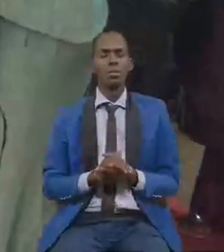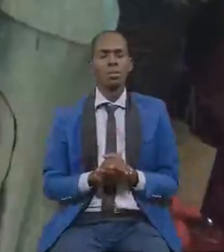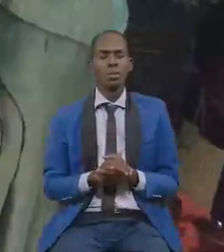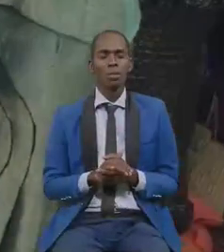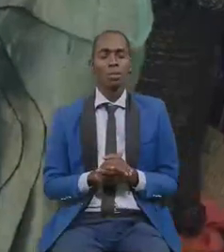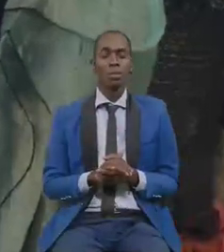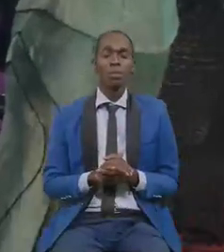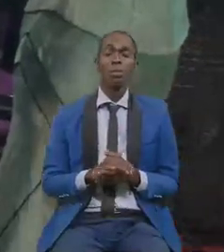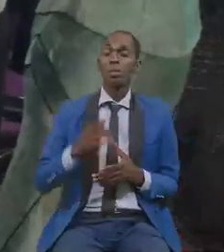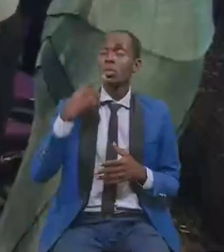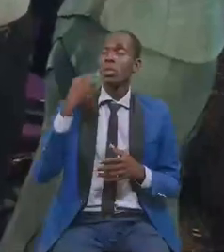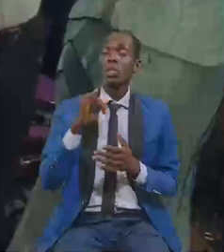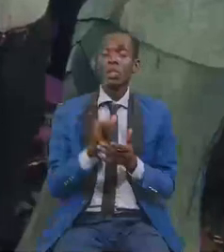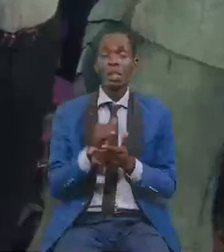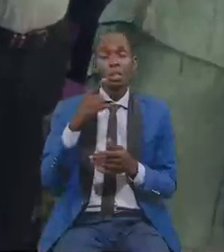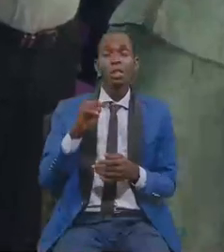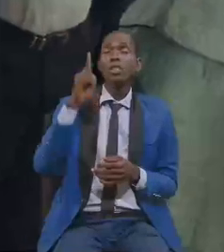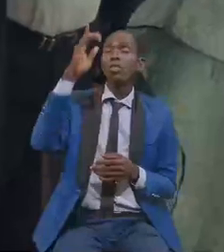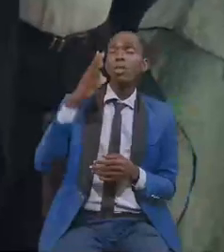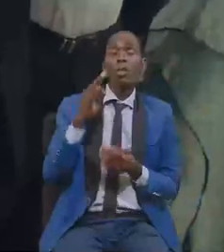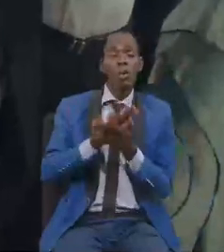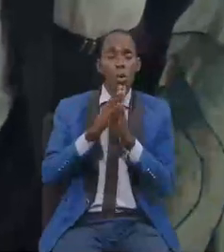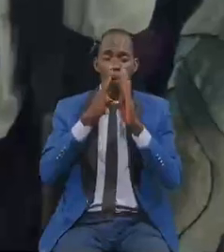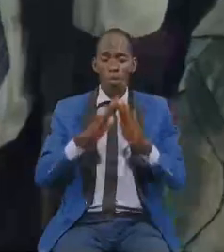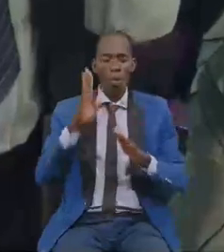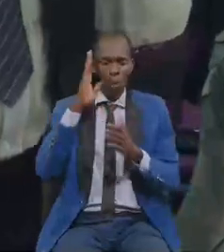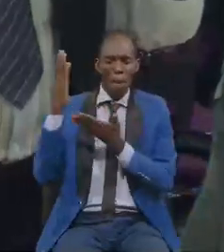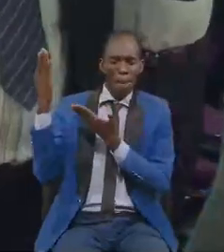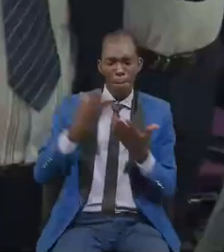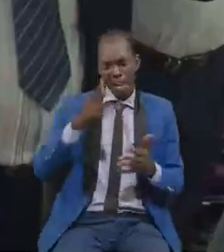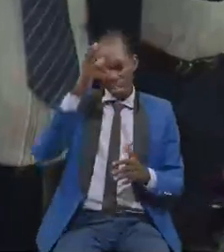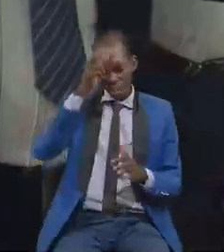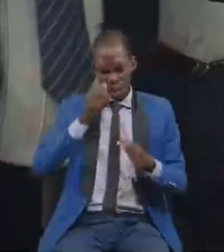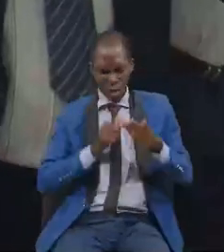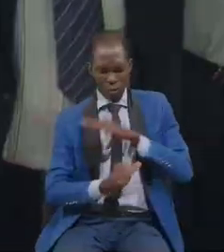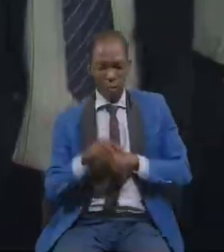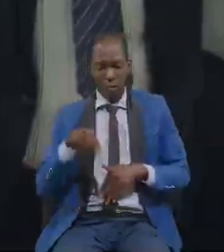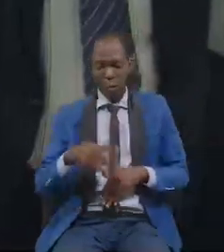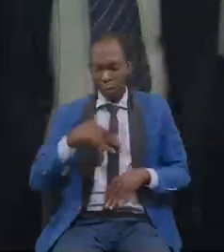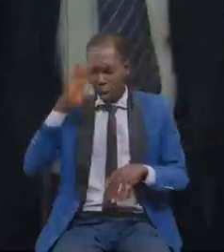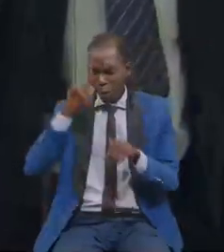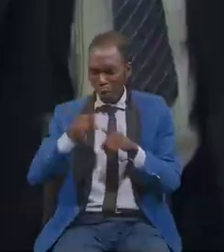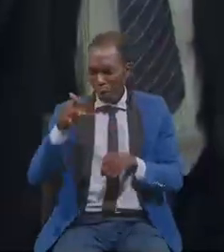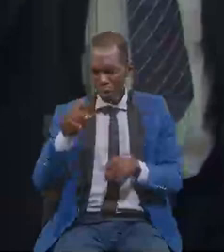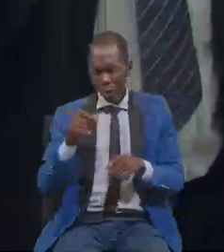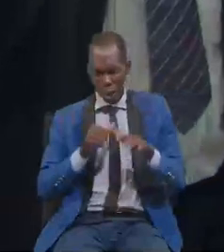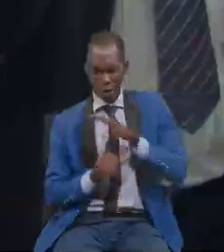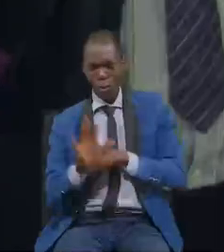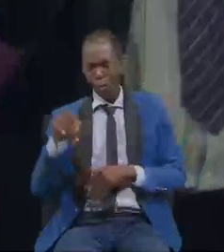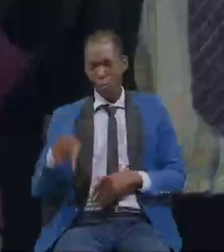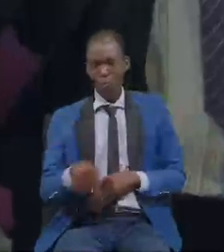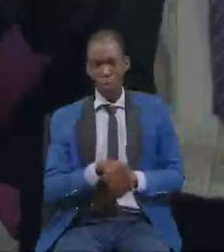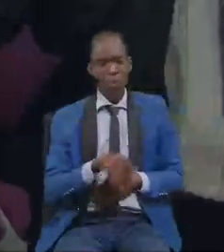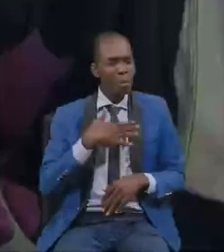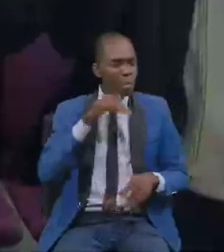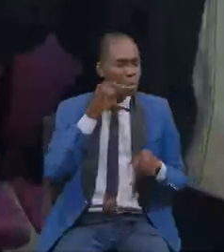Tu dis que le Dieu de paix écrasera Satan sous nos pieds. Mon frère là-bas, sous tes pieds. Ma soeur là-bas, sous tes pieds.